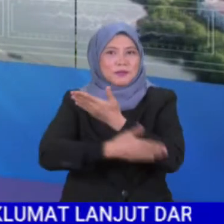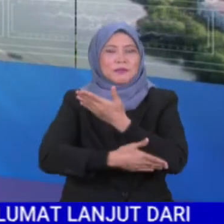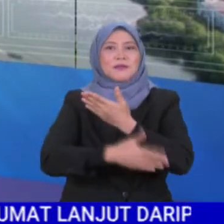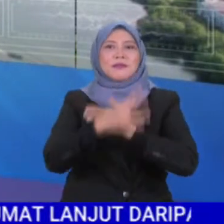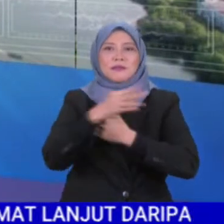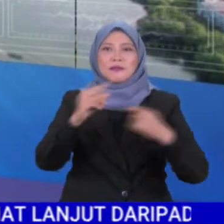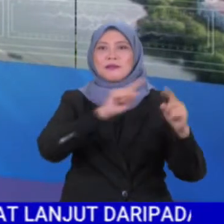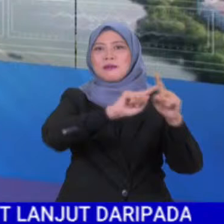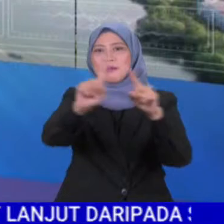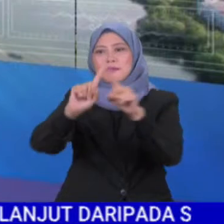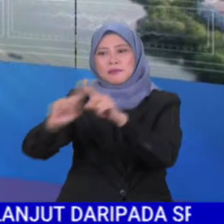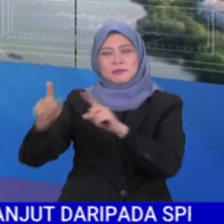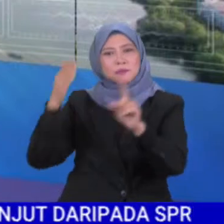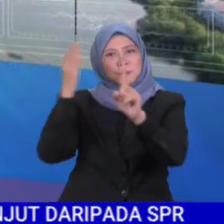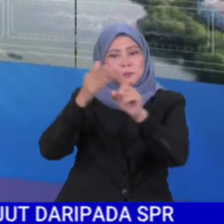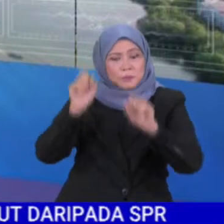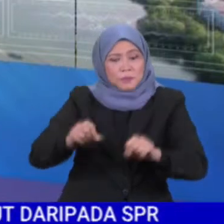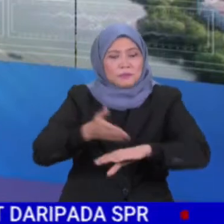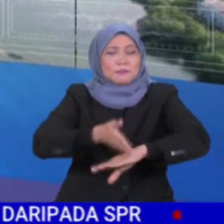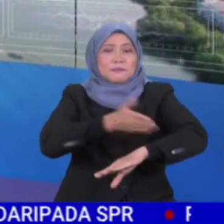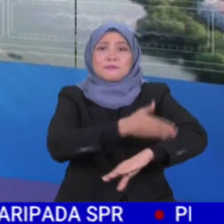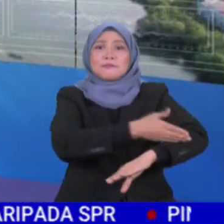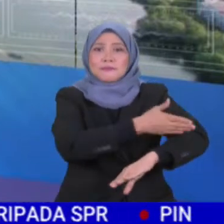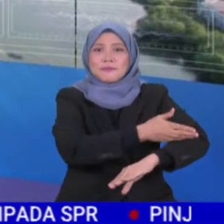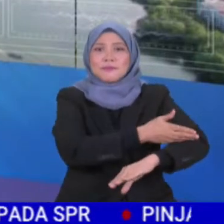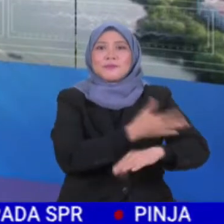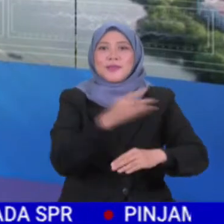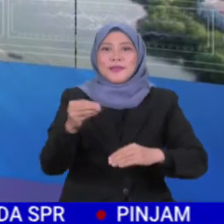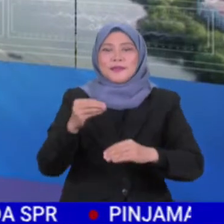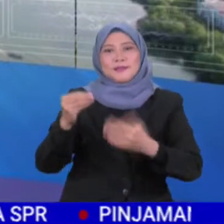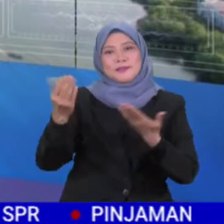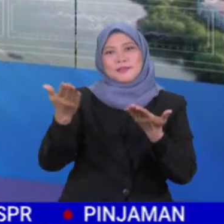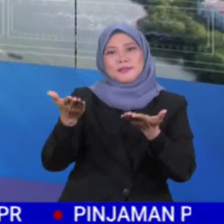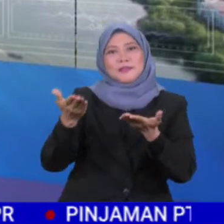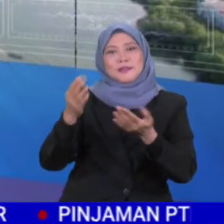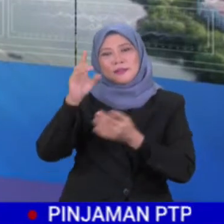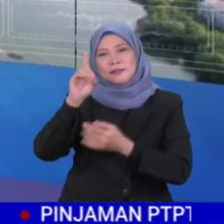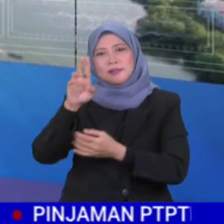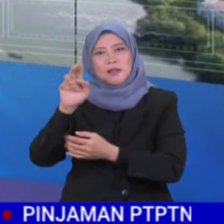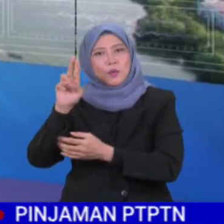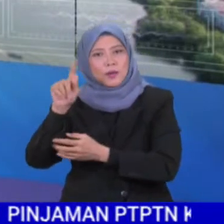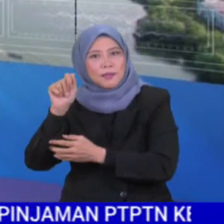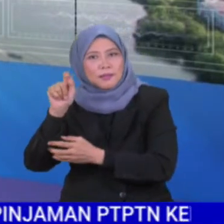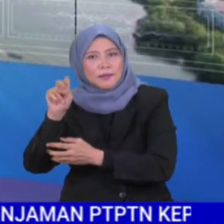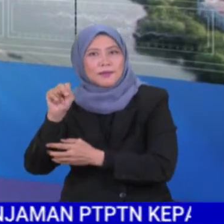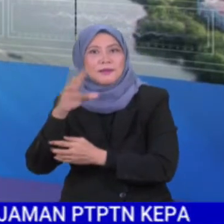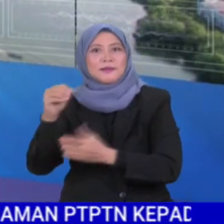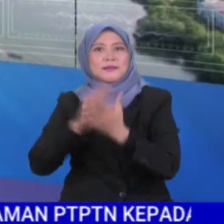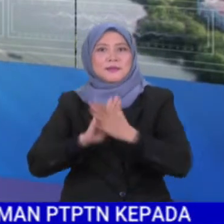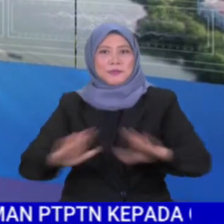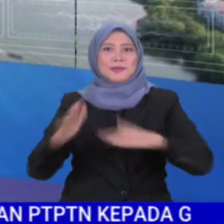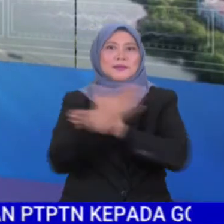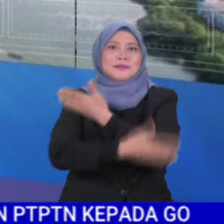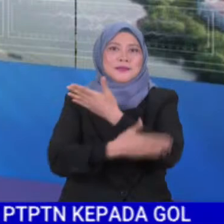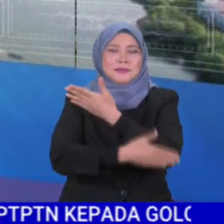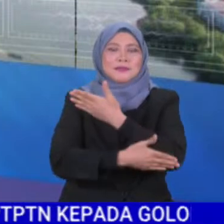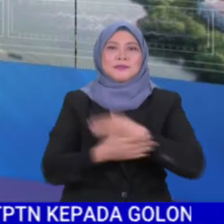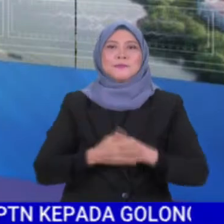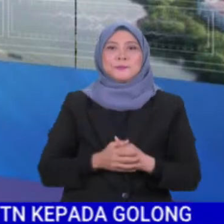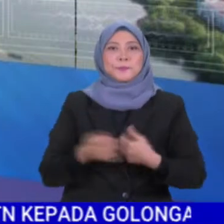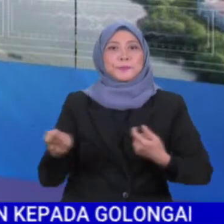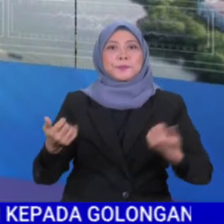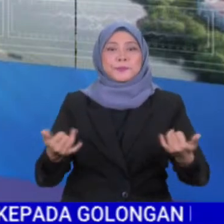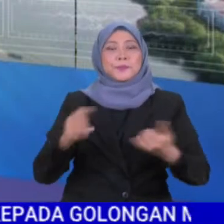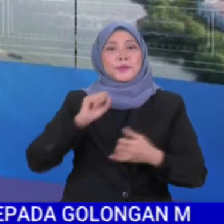malah pelbagai aspek ditambah baik, termasuklah dalam soal kedaulatan dan keselamatan negara. Ia termasuk kawalan di Eastern Sabah